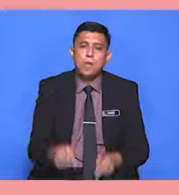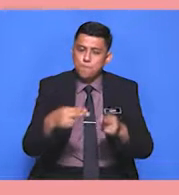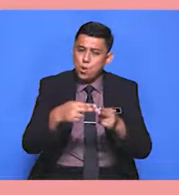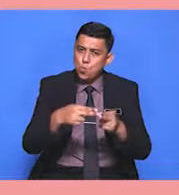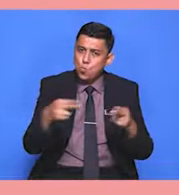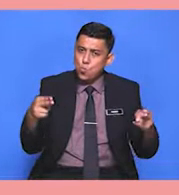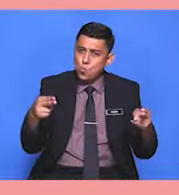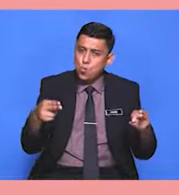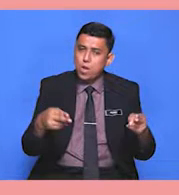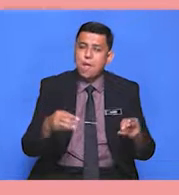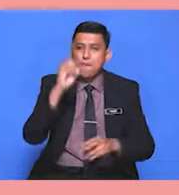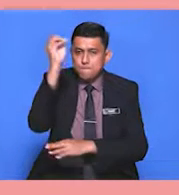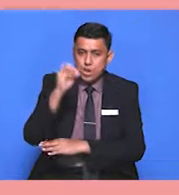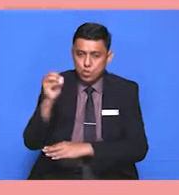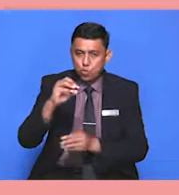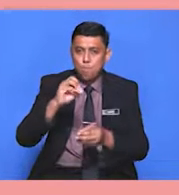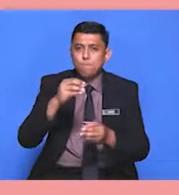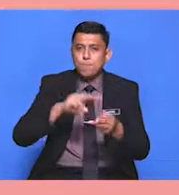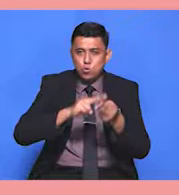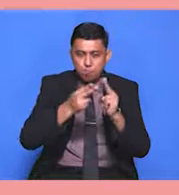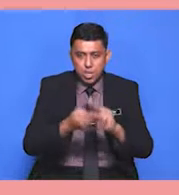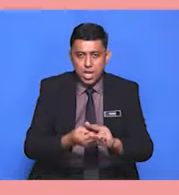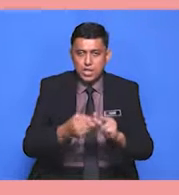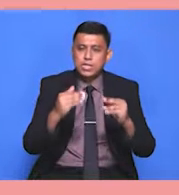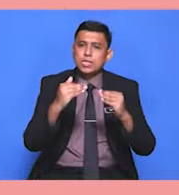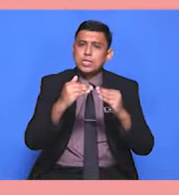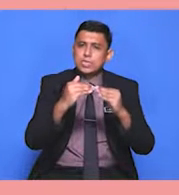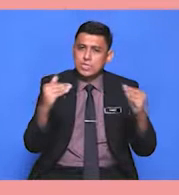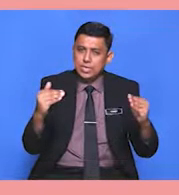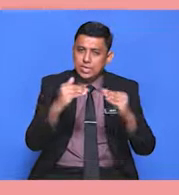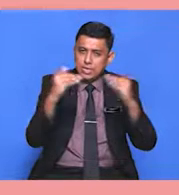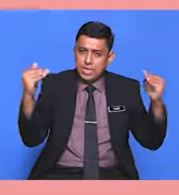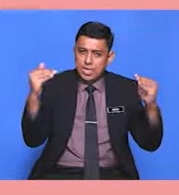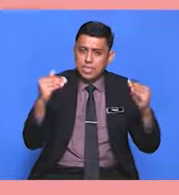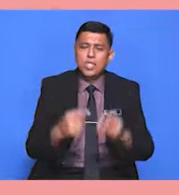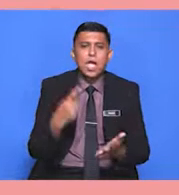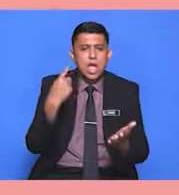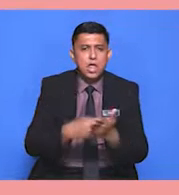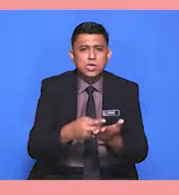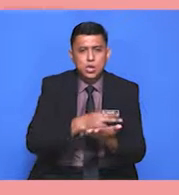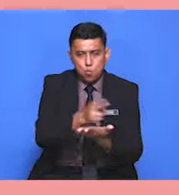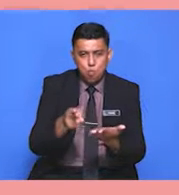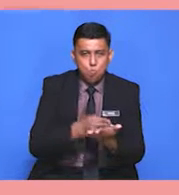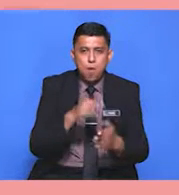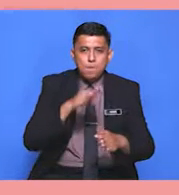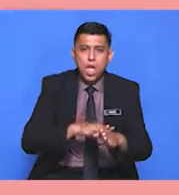mengukur peratus perubahan tingkat harga umum pada suatu